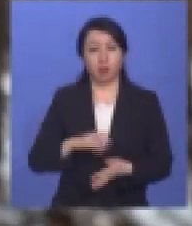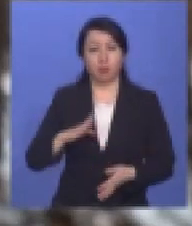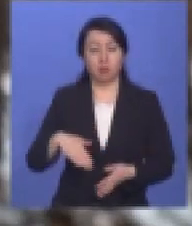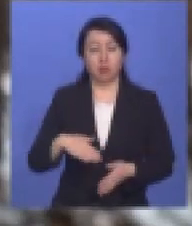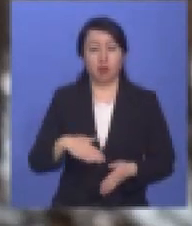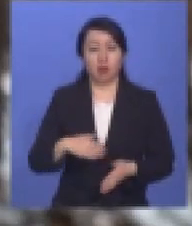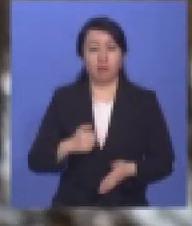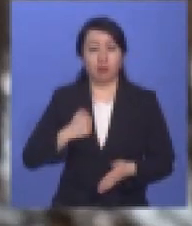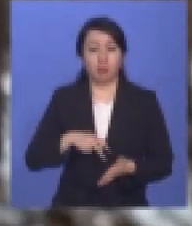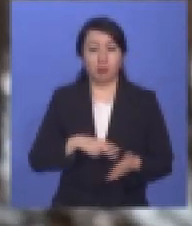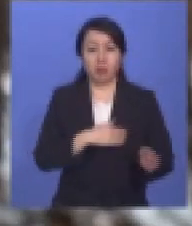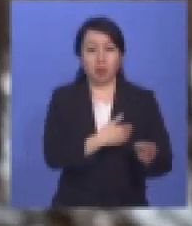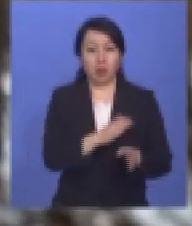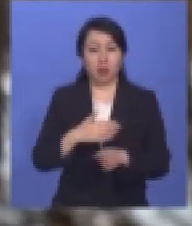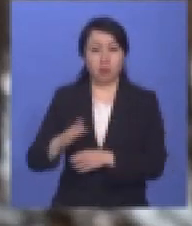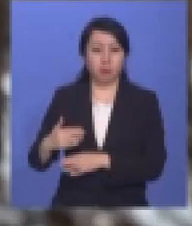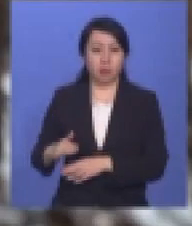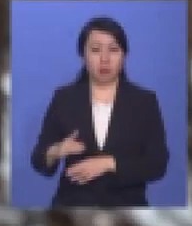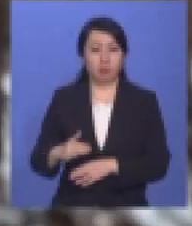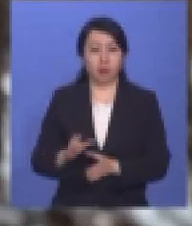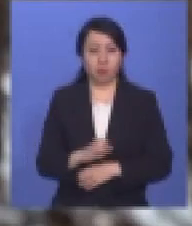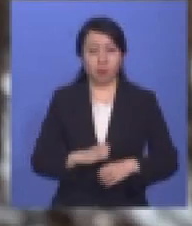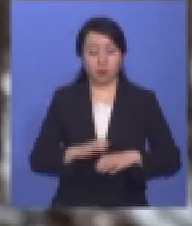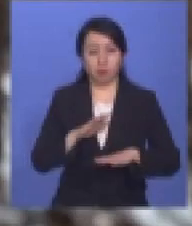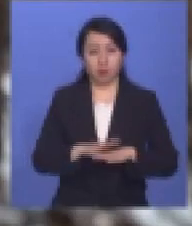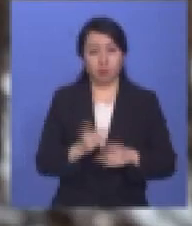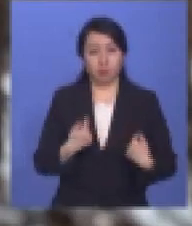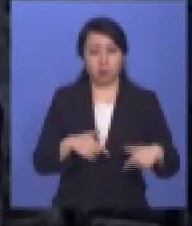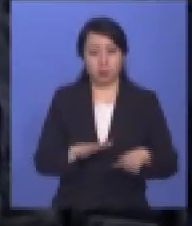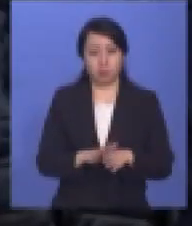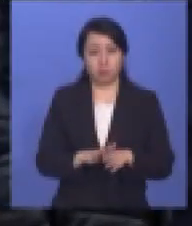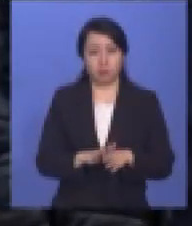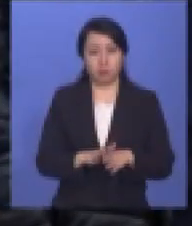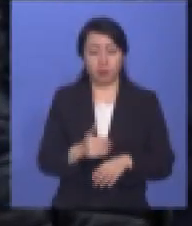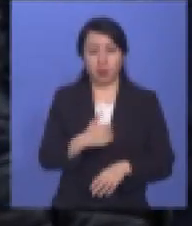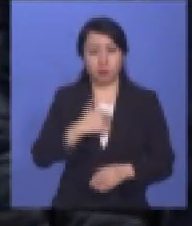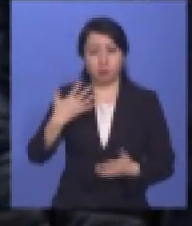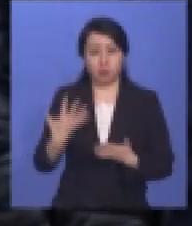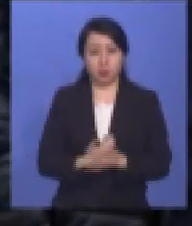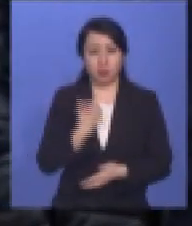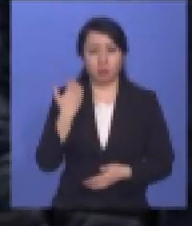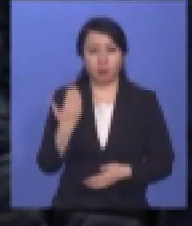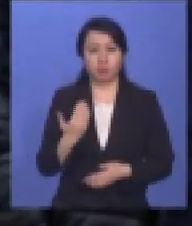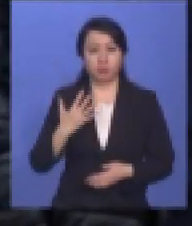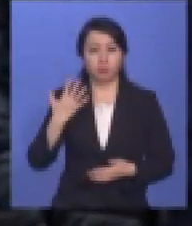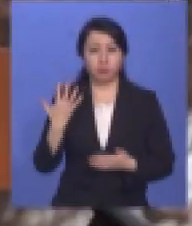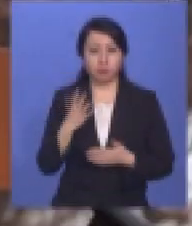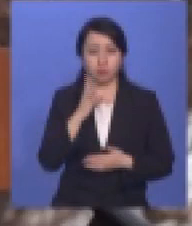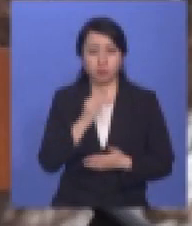присяги распределение по ротам, батальонам, по подразделениям. Хотим пожелать вам успешной